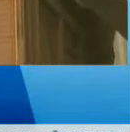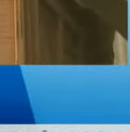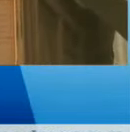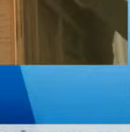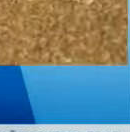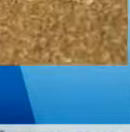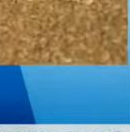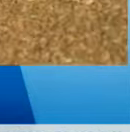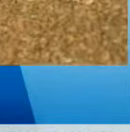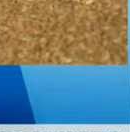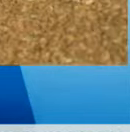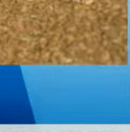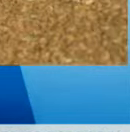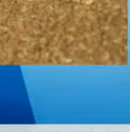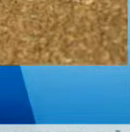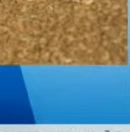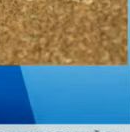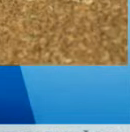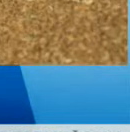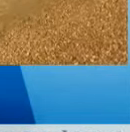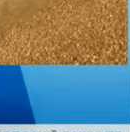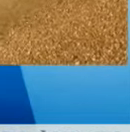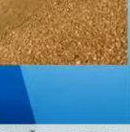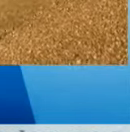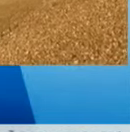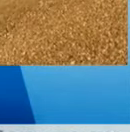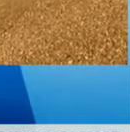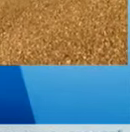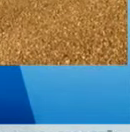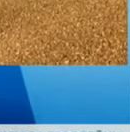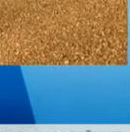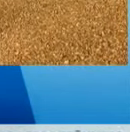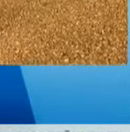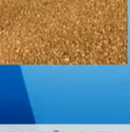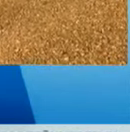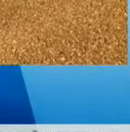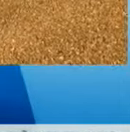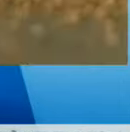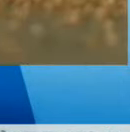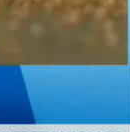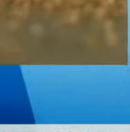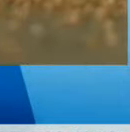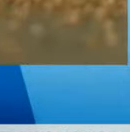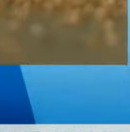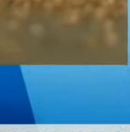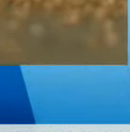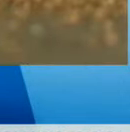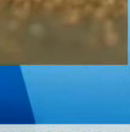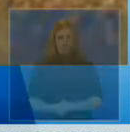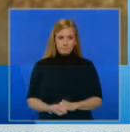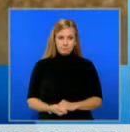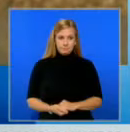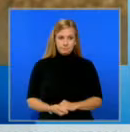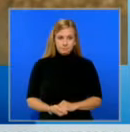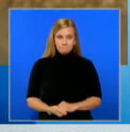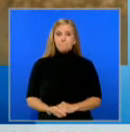информация в земеделското министерство какво всъщност се случва на пазара на продажбата на зърно и всъщност дали